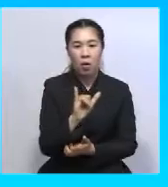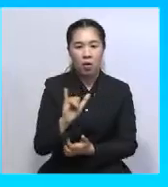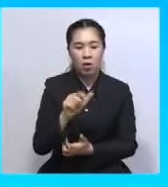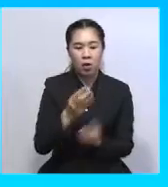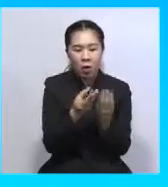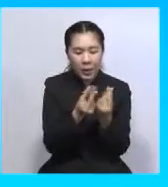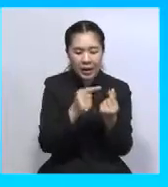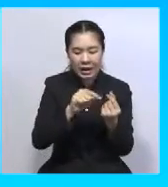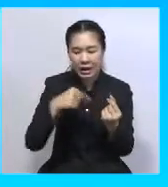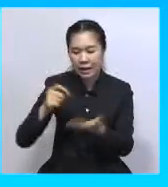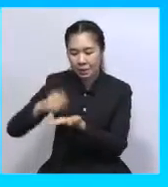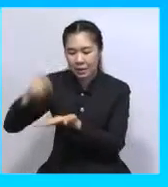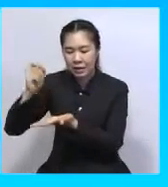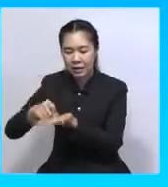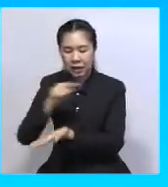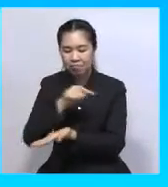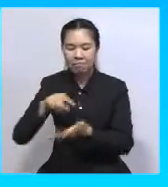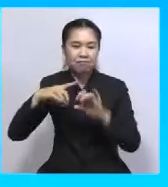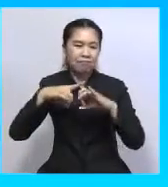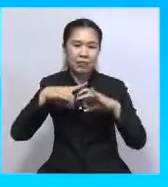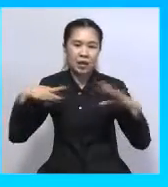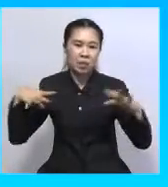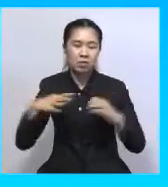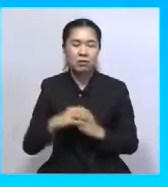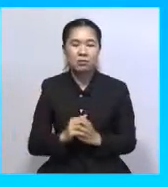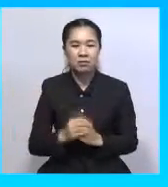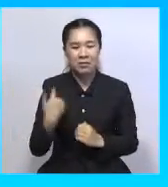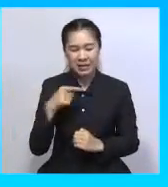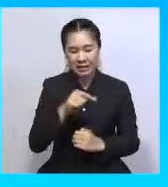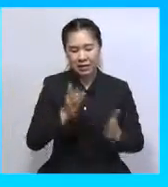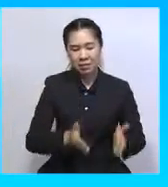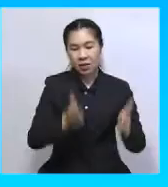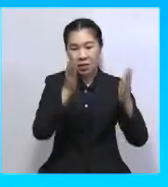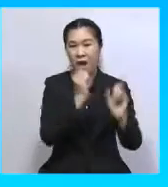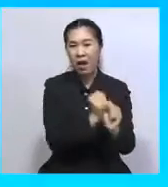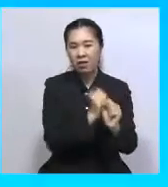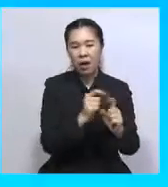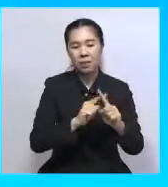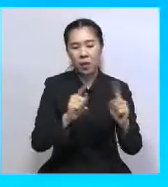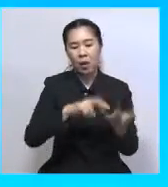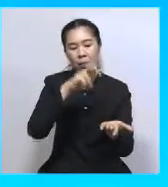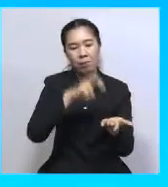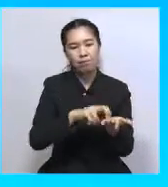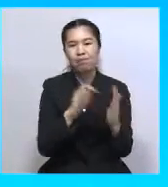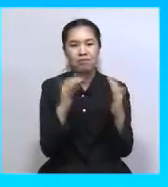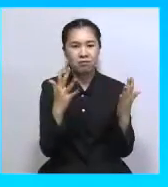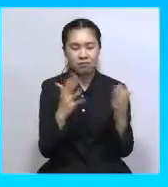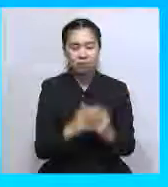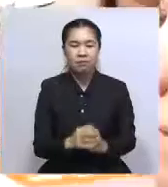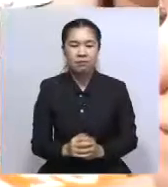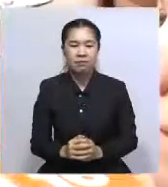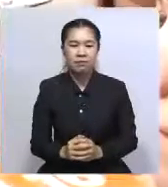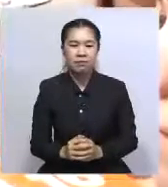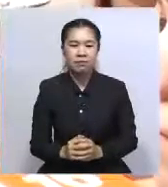ไม่ตรงกับที่ขอจดแจ้งไว้ก็คาดว่าน่าจะเป็นสถานที่ผลิตสินค้าแต่ว่าไม่ได้รับอนุญาตครับ